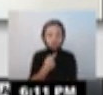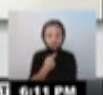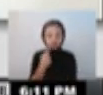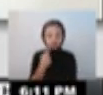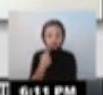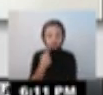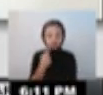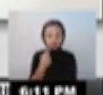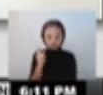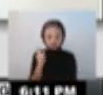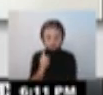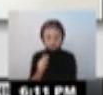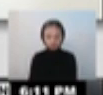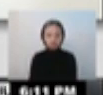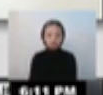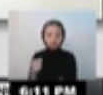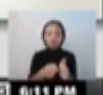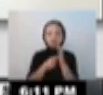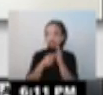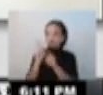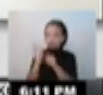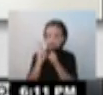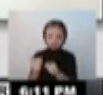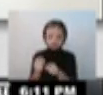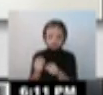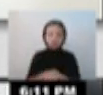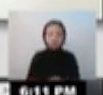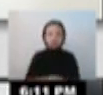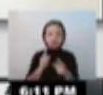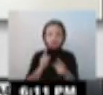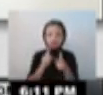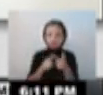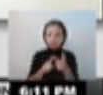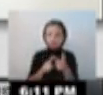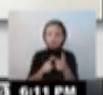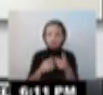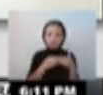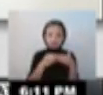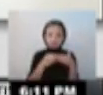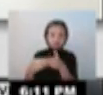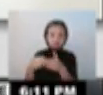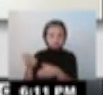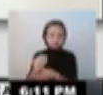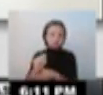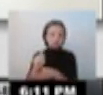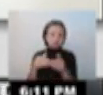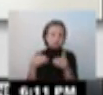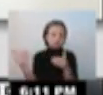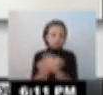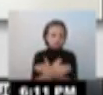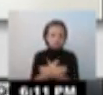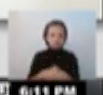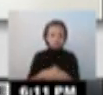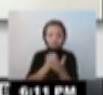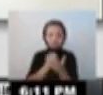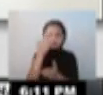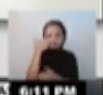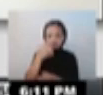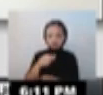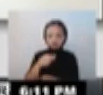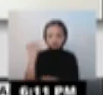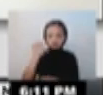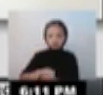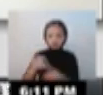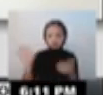eh sabihin nila, dahil ka, inunahan kasi ito ni Bato eh. Opo. Kaya tuloy tayo, nasisira yung ating trabaho dito, wala tayong